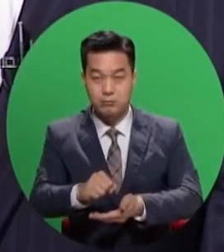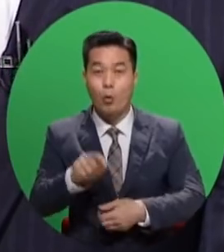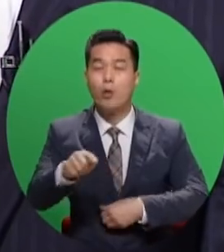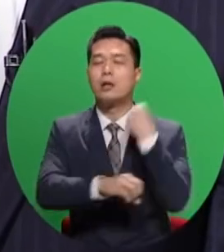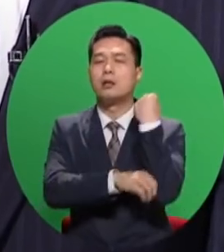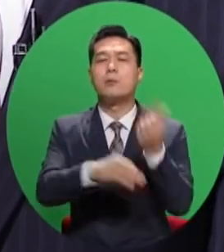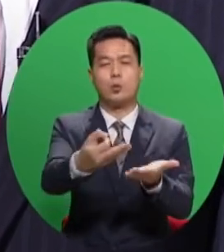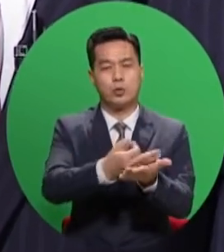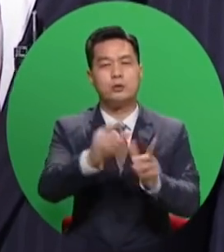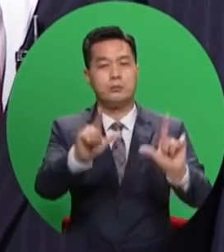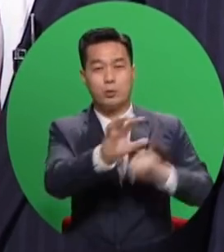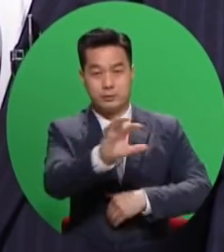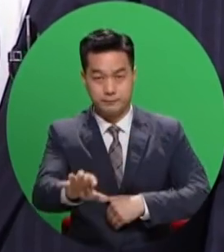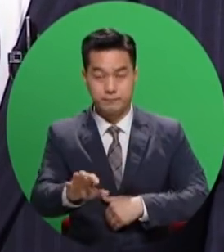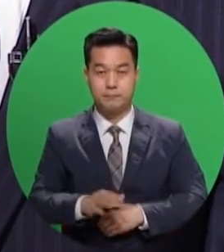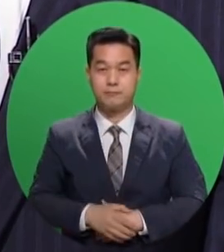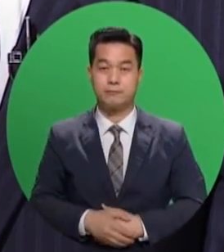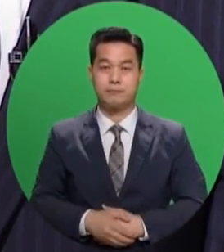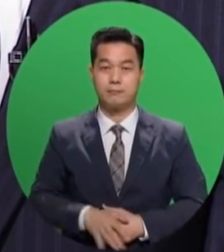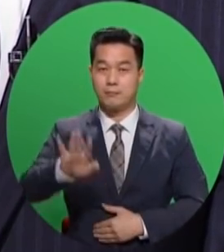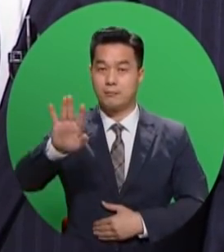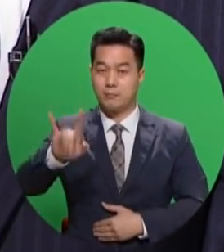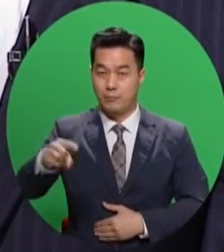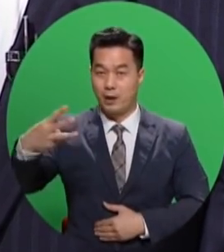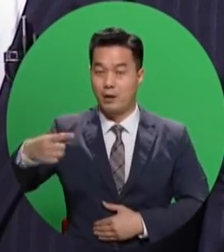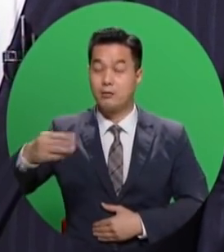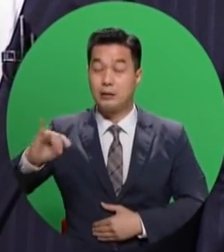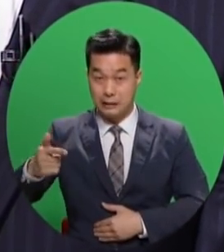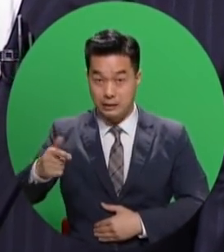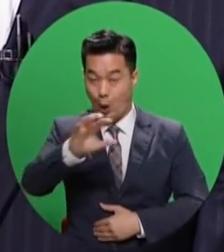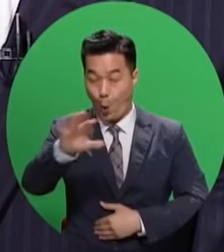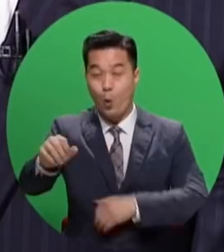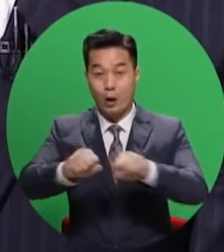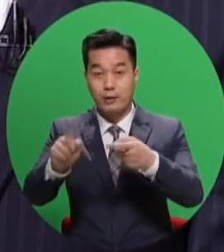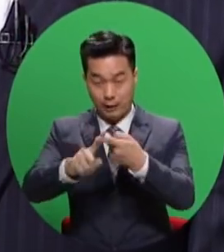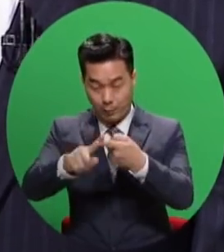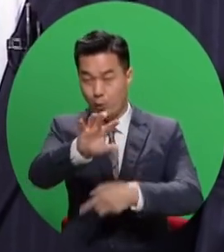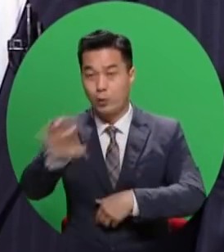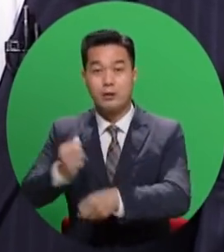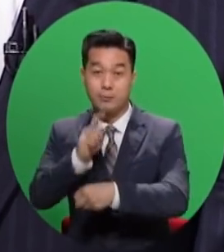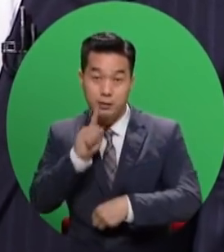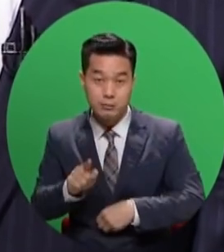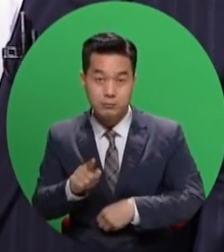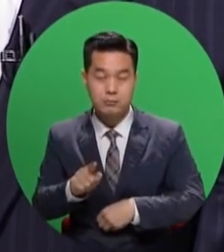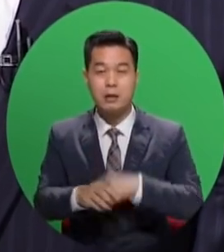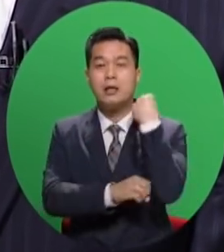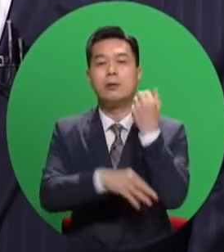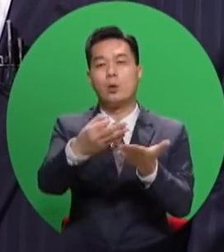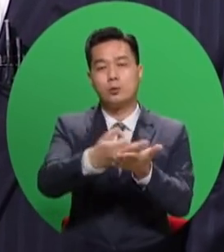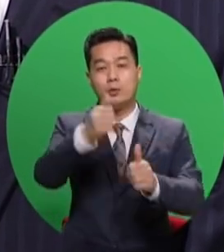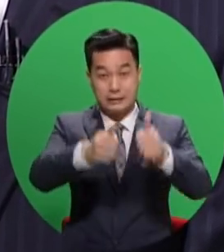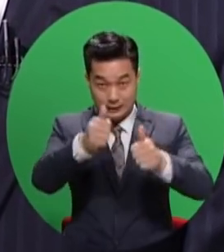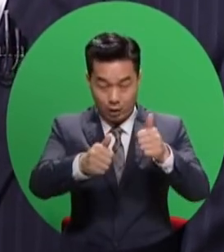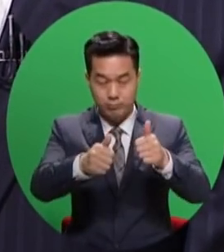실험 이고요 4 저는 단지 베를린은 하고 베를린이 하고 하고 있기 때문에 하신다고 말씀하셨잖아요 기본소득 실험 을 배럴이 하는데